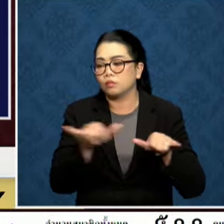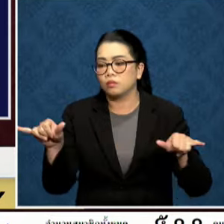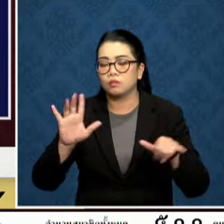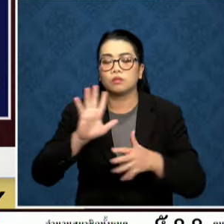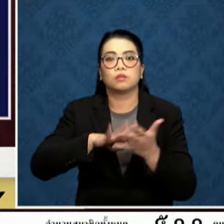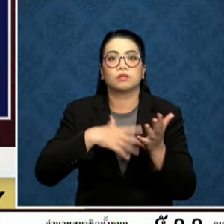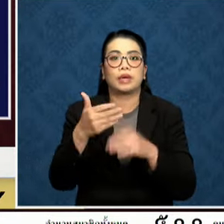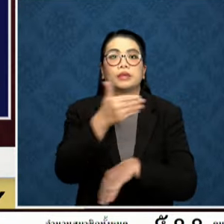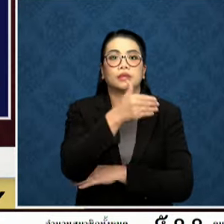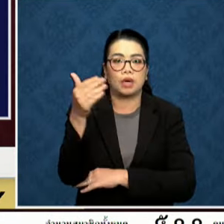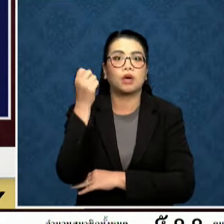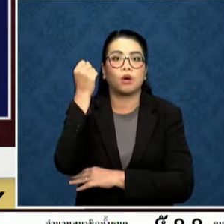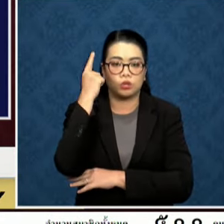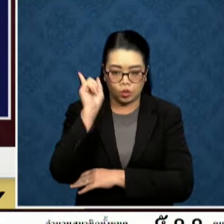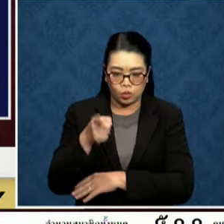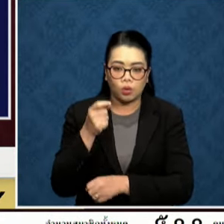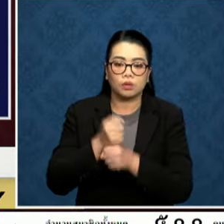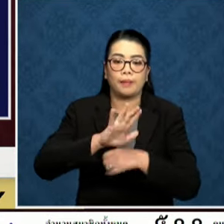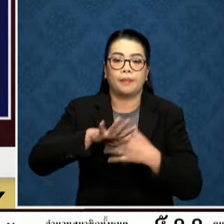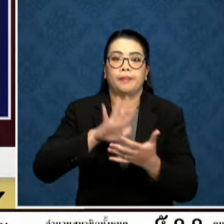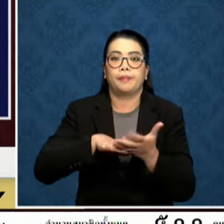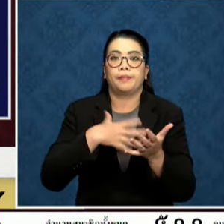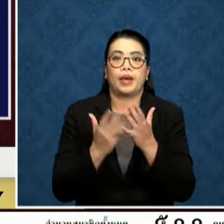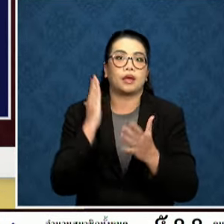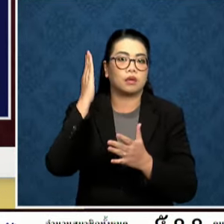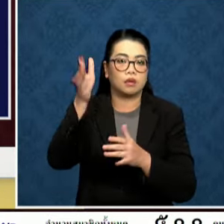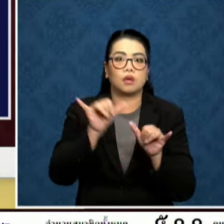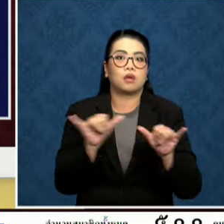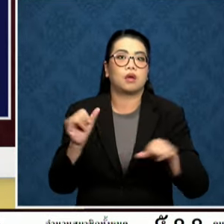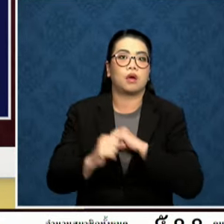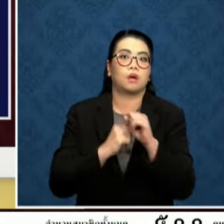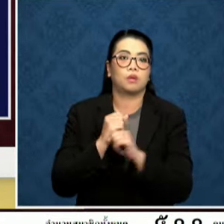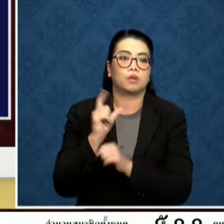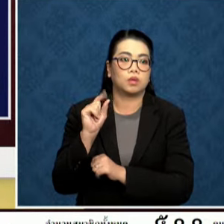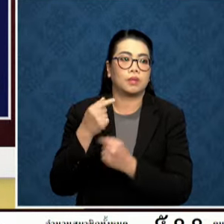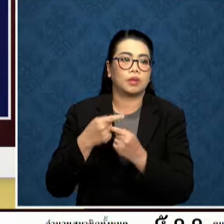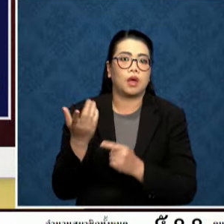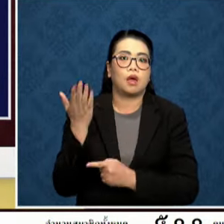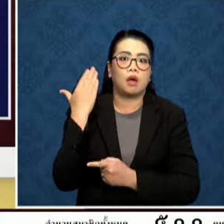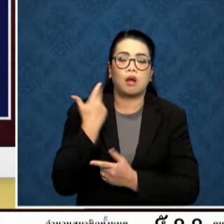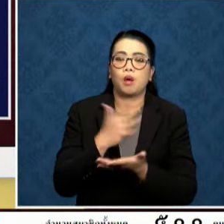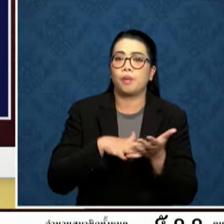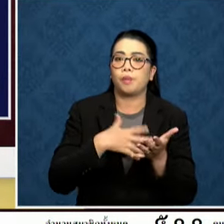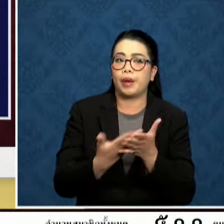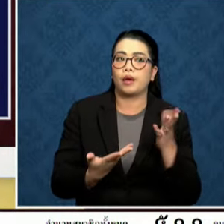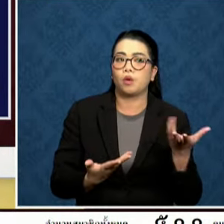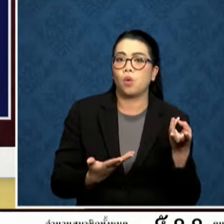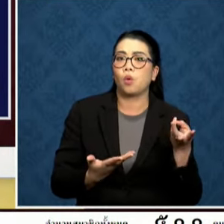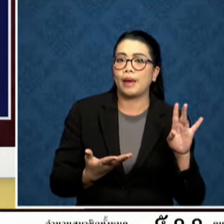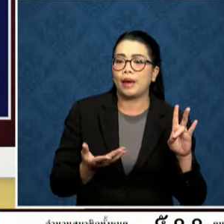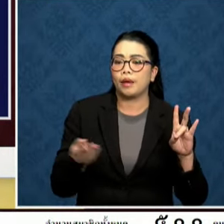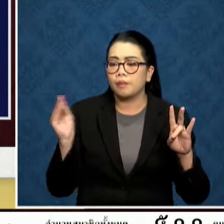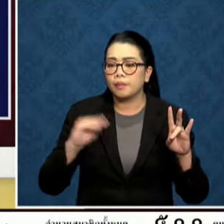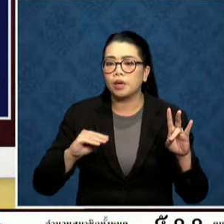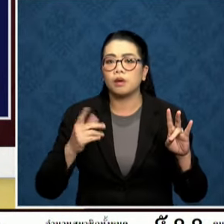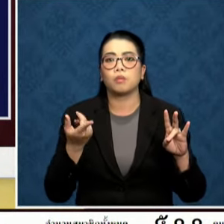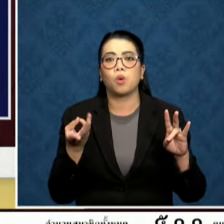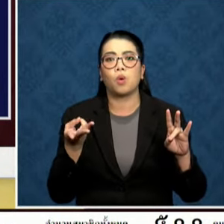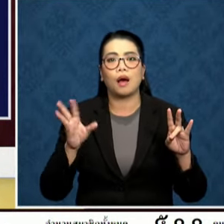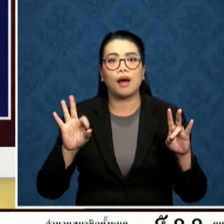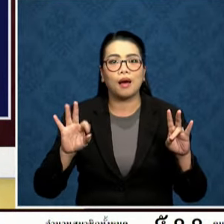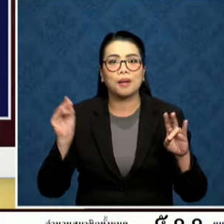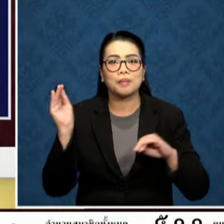กันเรื่องนี้นะคะเข้าใจว่าต้องทำนะคะแต่แผนงานนะคะเอ่อจากเดิมที่มี 68แผนงานเนี่ยก็มีเพิ่มมาเป็น 69แผน